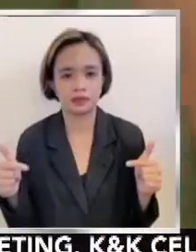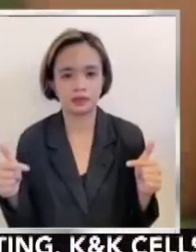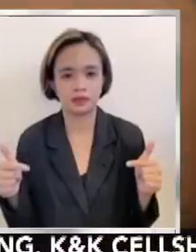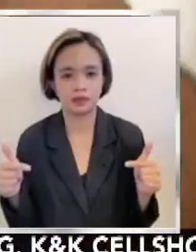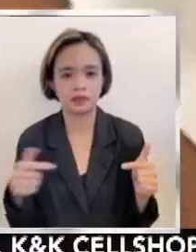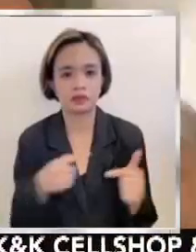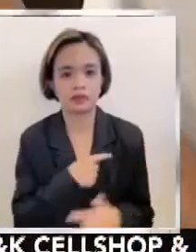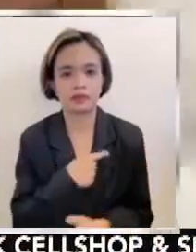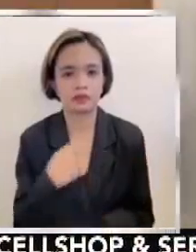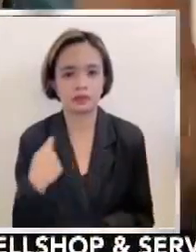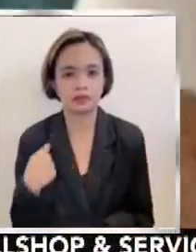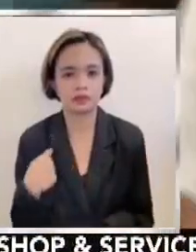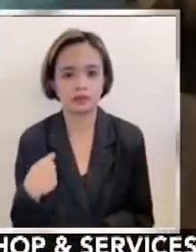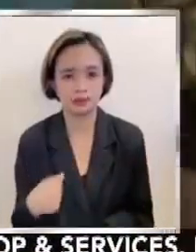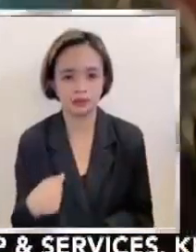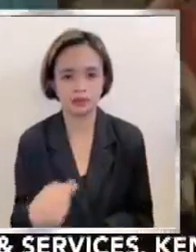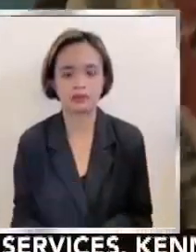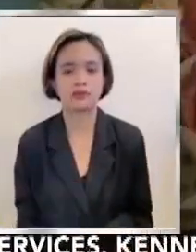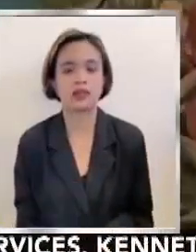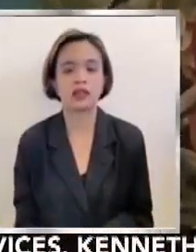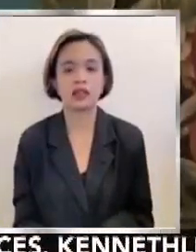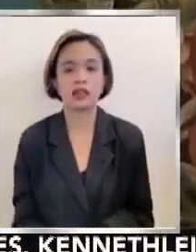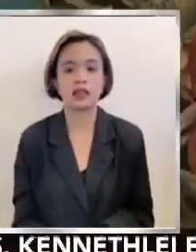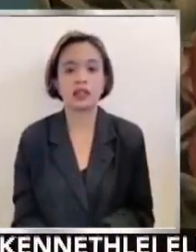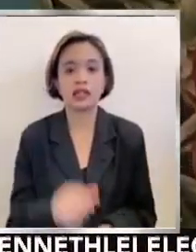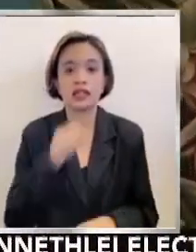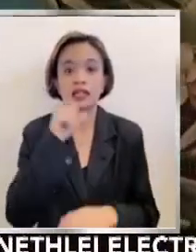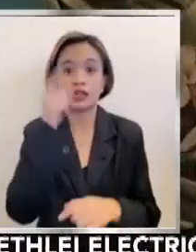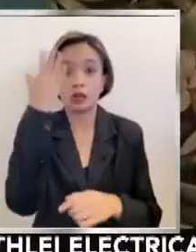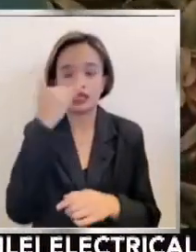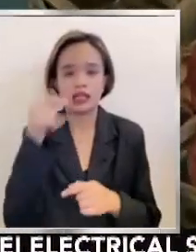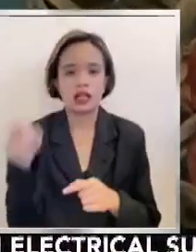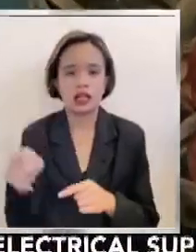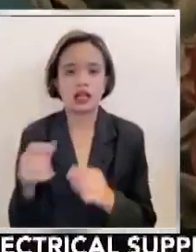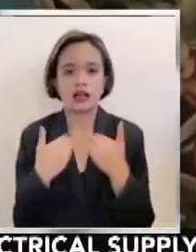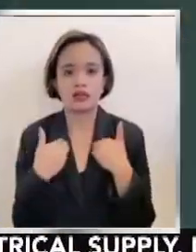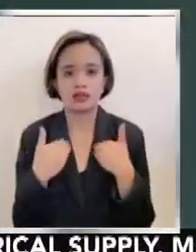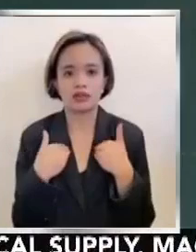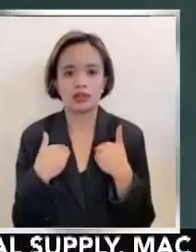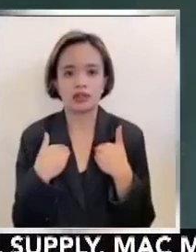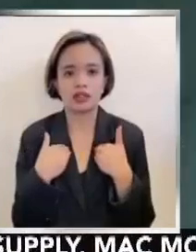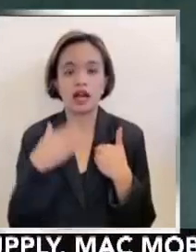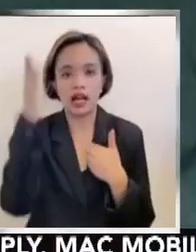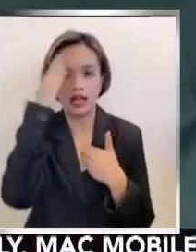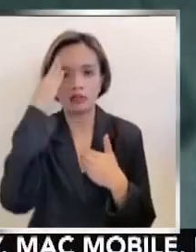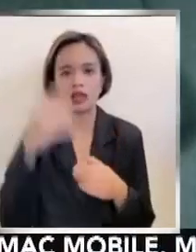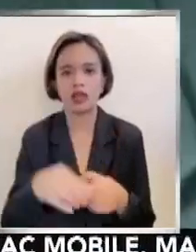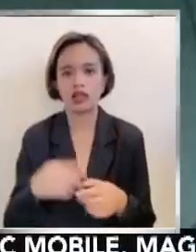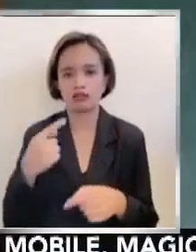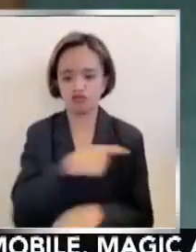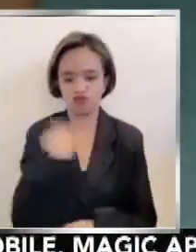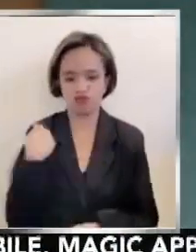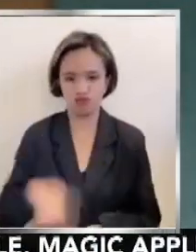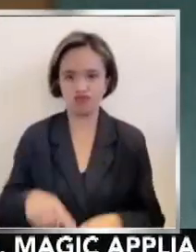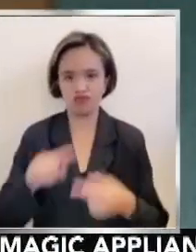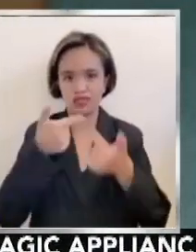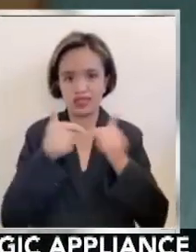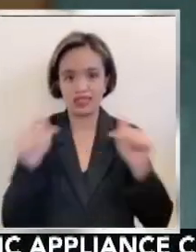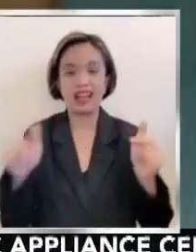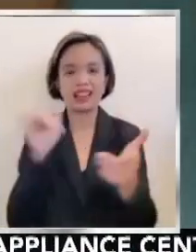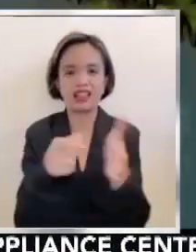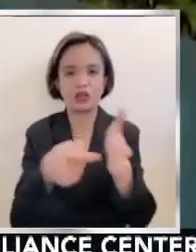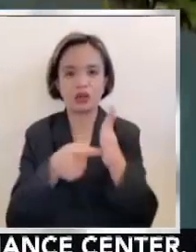Kung di dahil din sa tatas niya sa wikang Mandarin na requirement ng gagampanan niyang